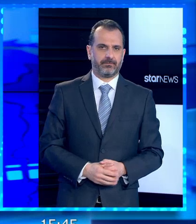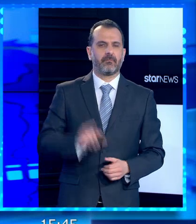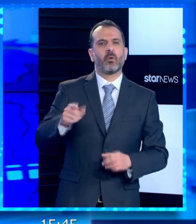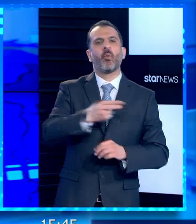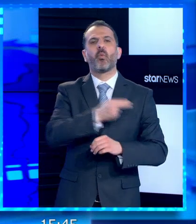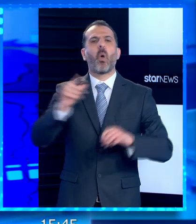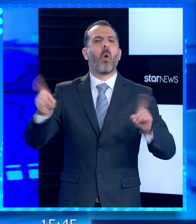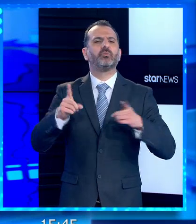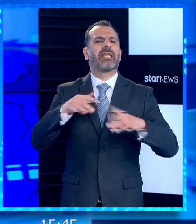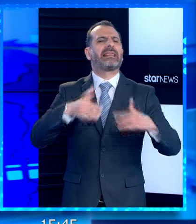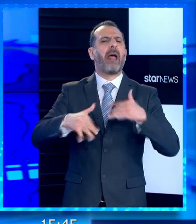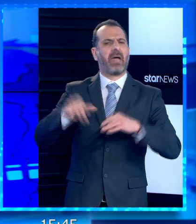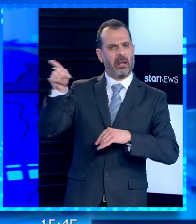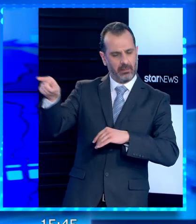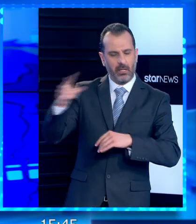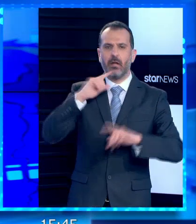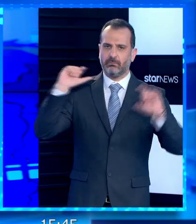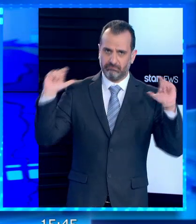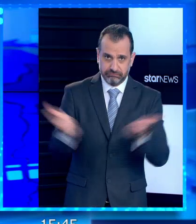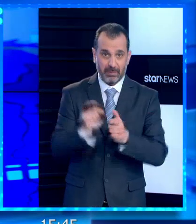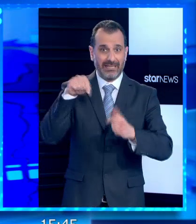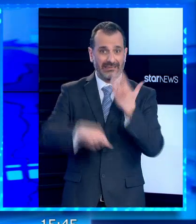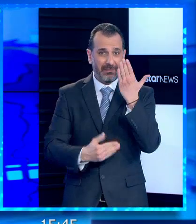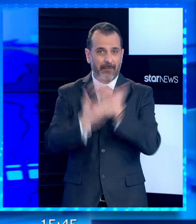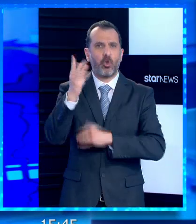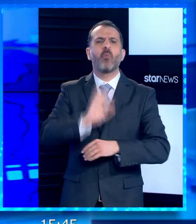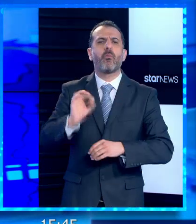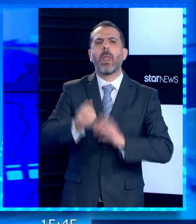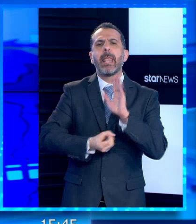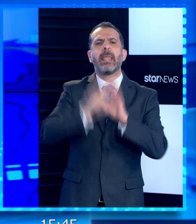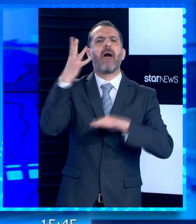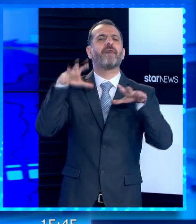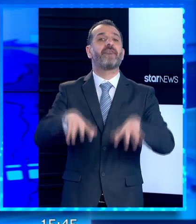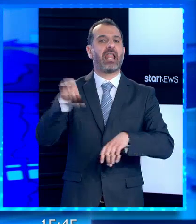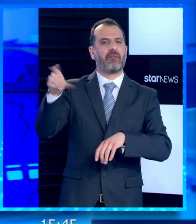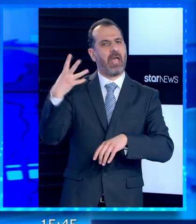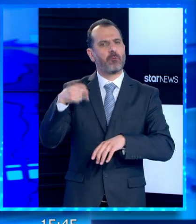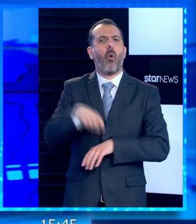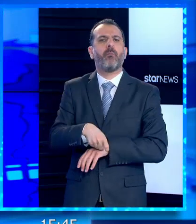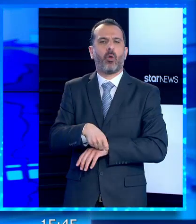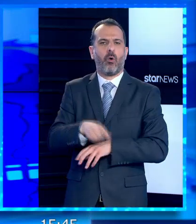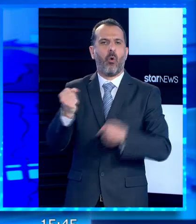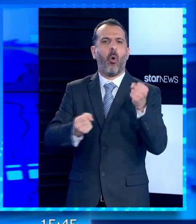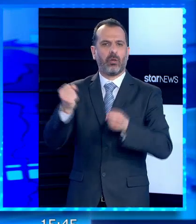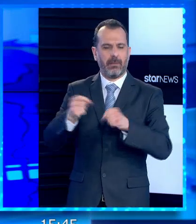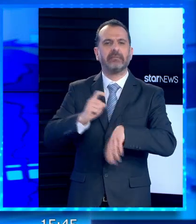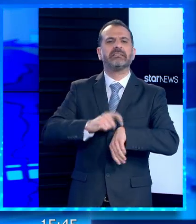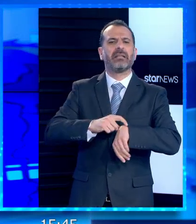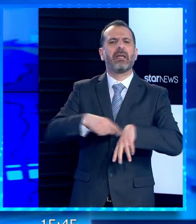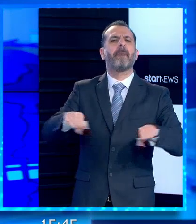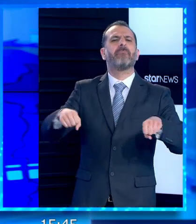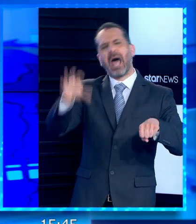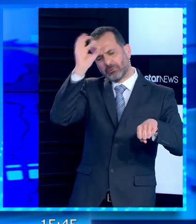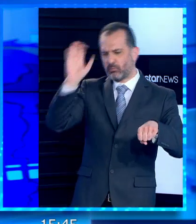Γνωστός τράπερ συνελήφθη τα ξημερώματα στη Νέα Φιλαδέλφεια με πιστόλι στην κατοχή του. Η ομάδα Δίας έκανε έλεγχο σε ένα όχημα με τρία άτομα